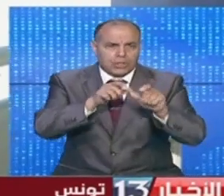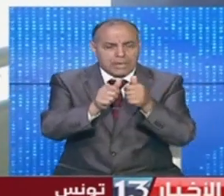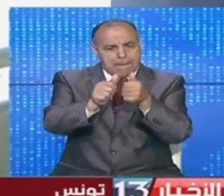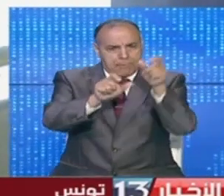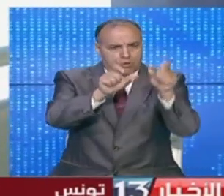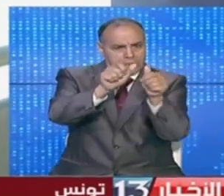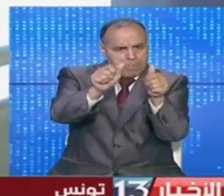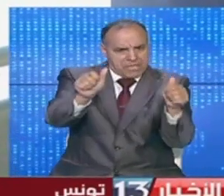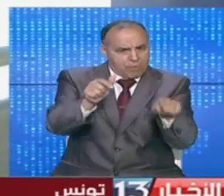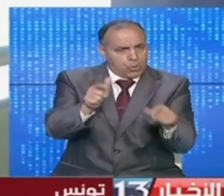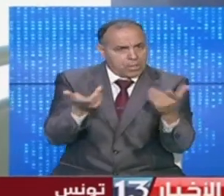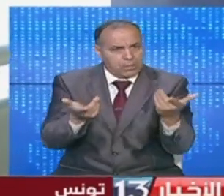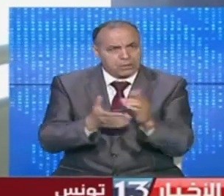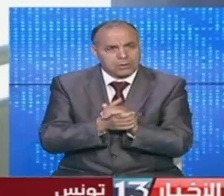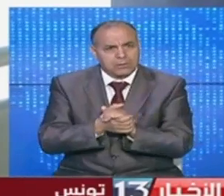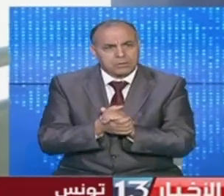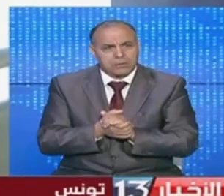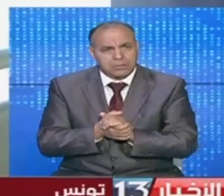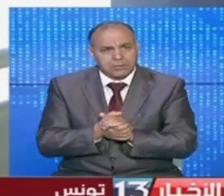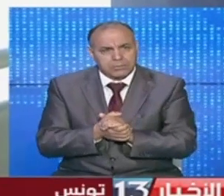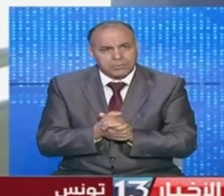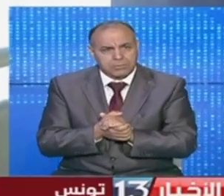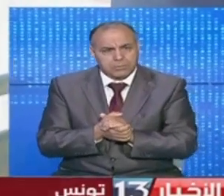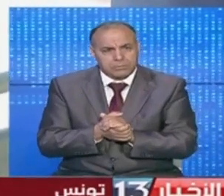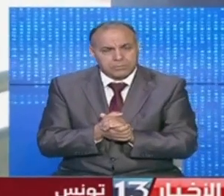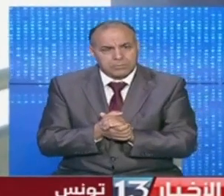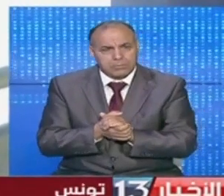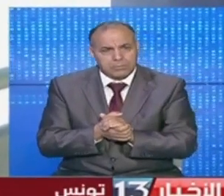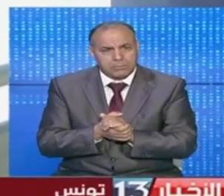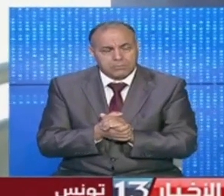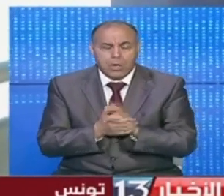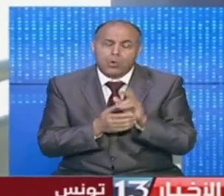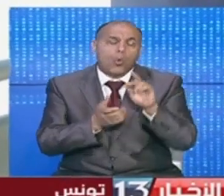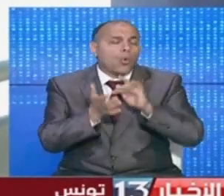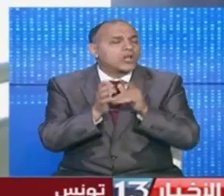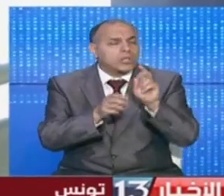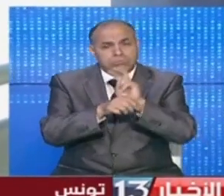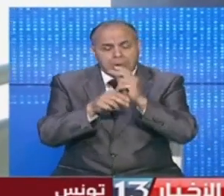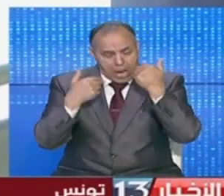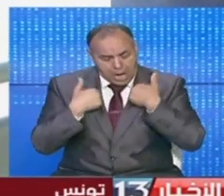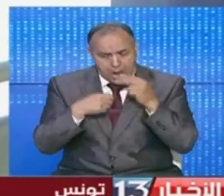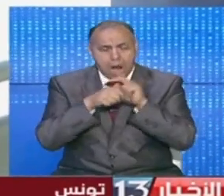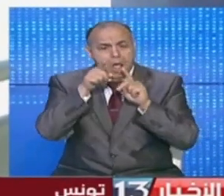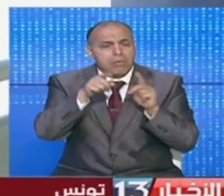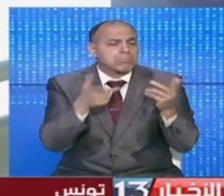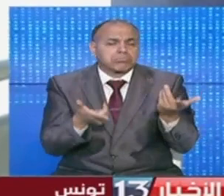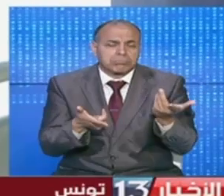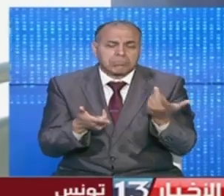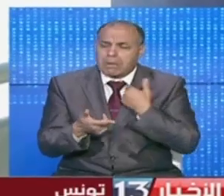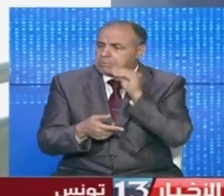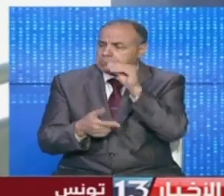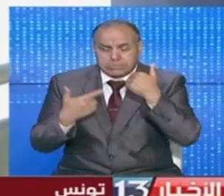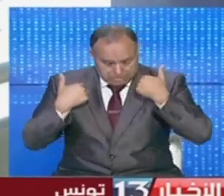نتاع امان ويبداوا في اكثر اريحيه. المفروض كل واحد يراقب روحه قبل المراقبه، خاطر المراقبه قداش باش تتبع العباد.